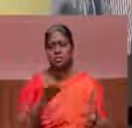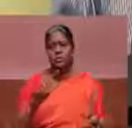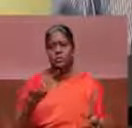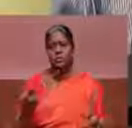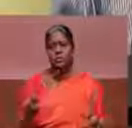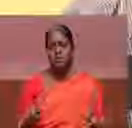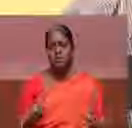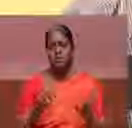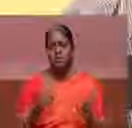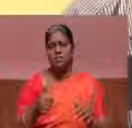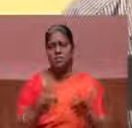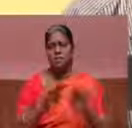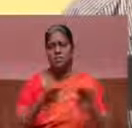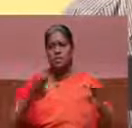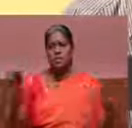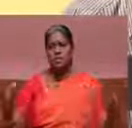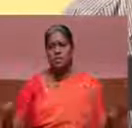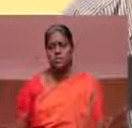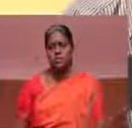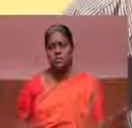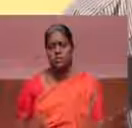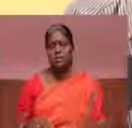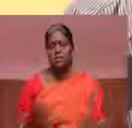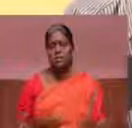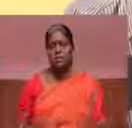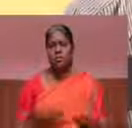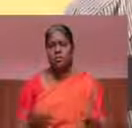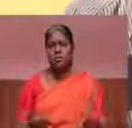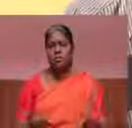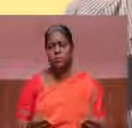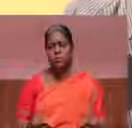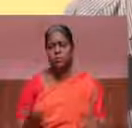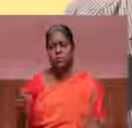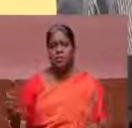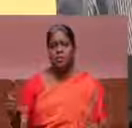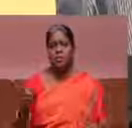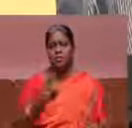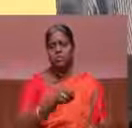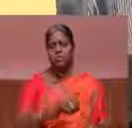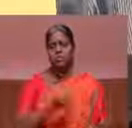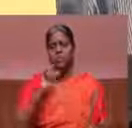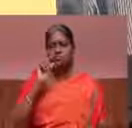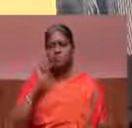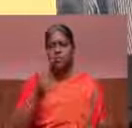உதவிகளை செய்வதன் மூலமாக அவர்களுக்கு தேவையான போதிய வசதிகள் செய்து கொடுப்பதன் மூலமும்